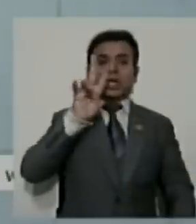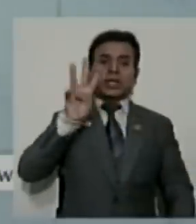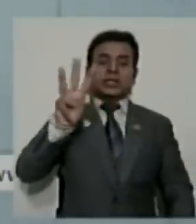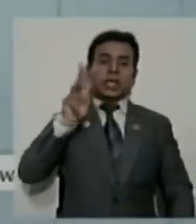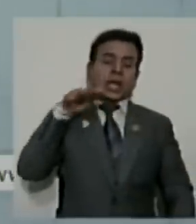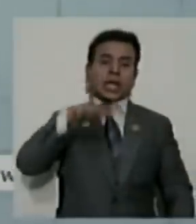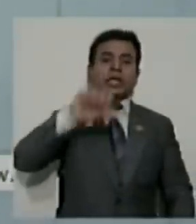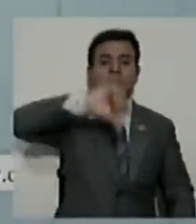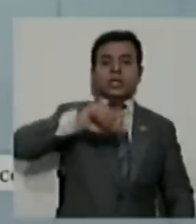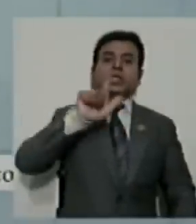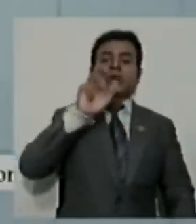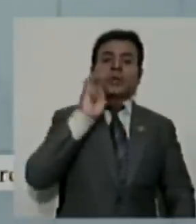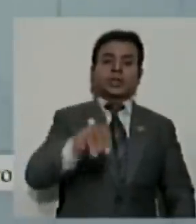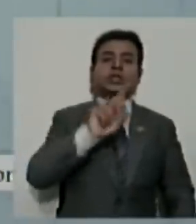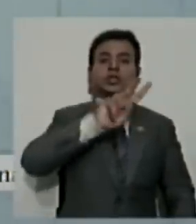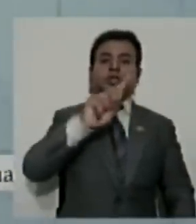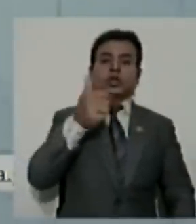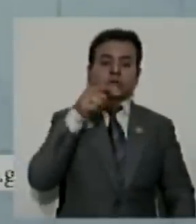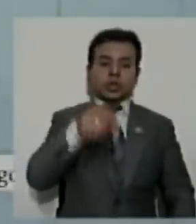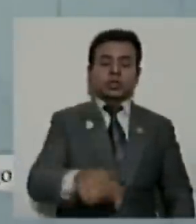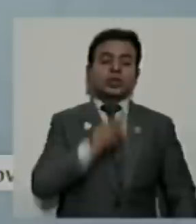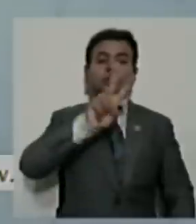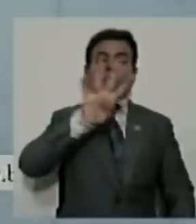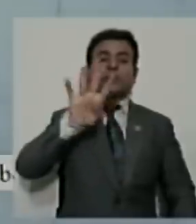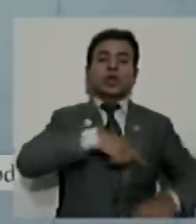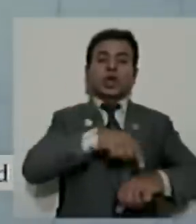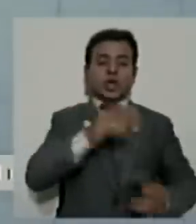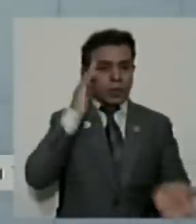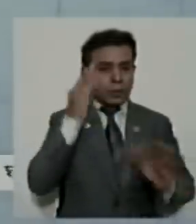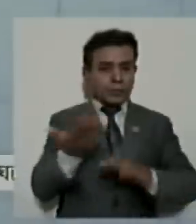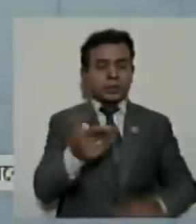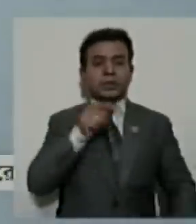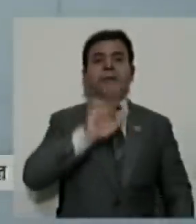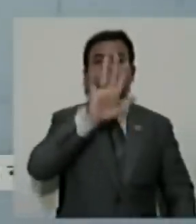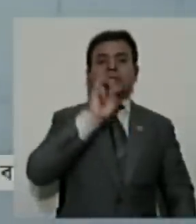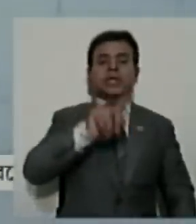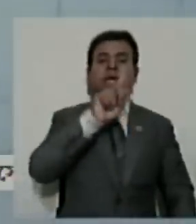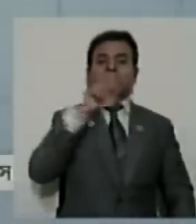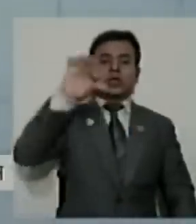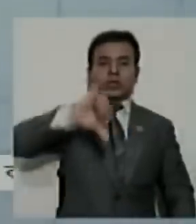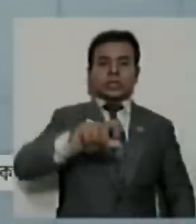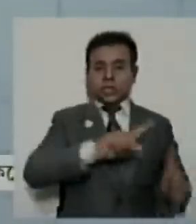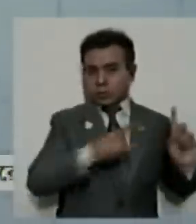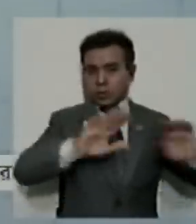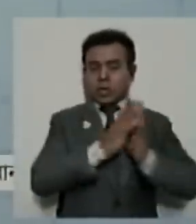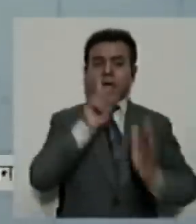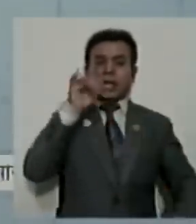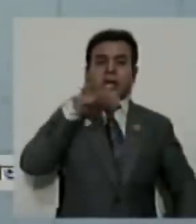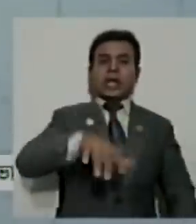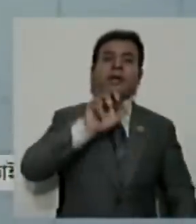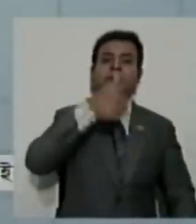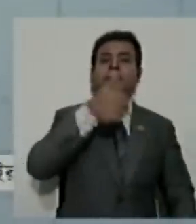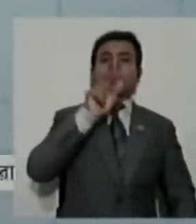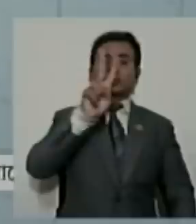1,62,956 জন। আমাদের এই দক্ষিণের এশিয়ার যে পরিস্থিতি এবং বিশ্ব পরিস্থিতির আমরা এটা নিয়েছি বিশ্ব স্বাস্থ্য সংস্থা